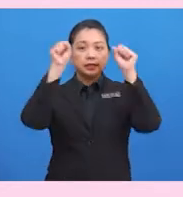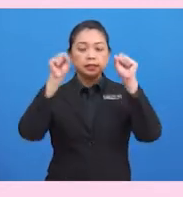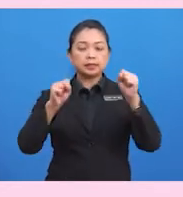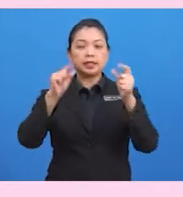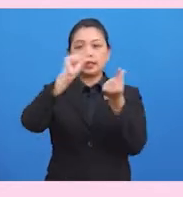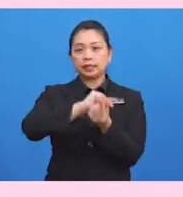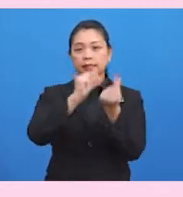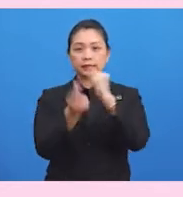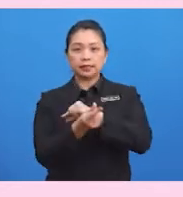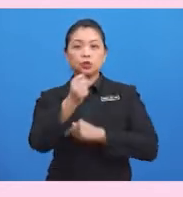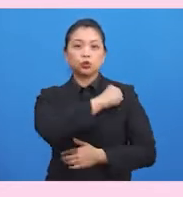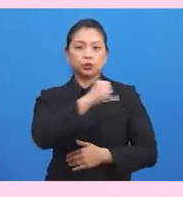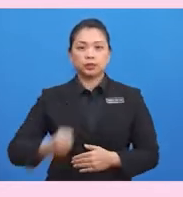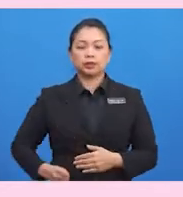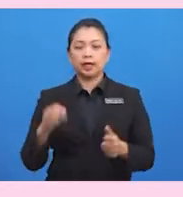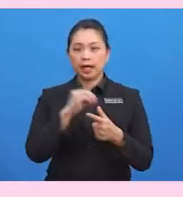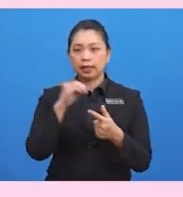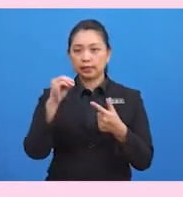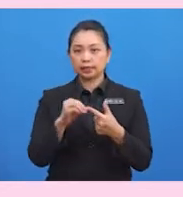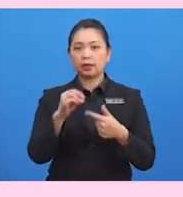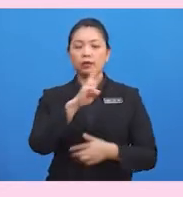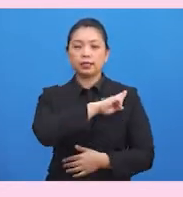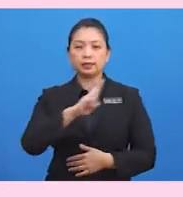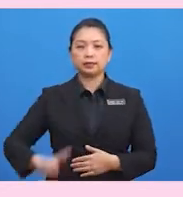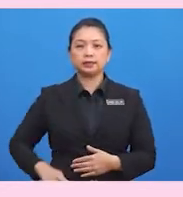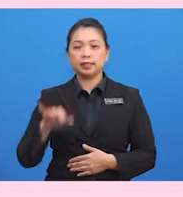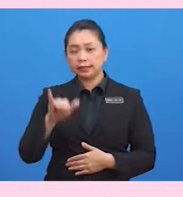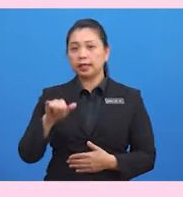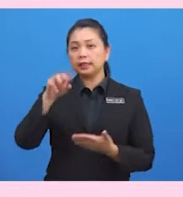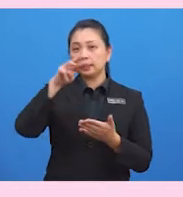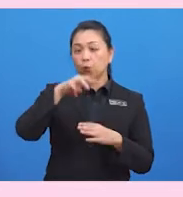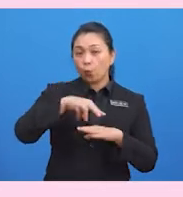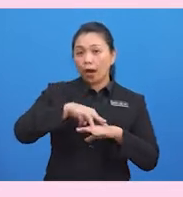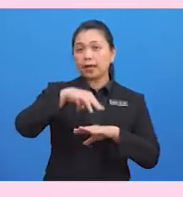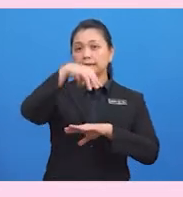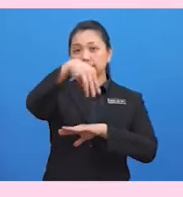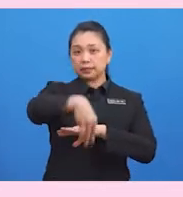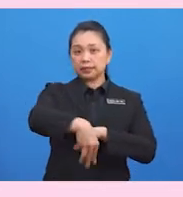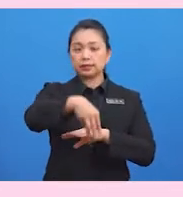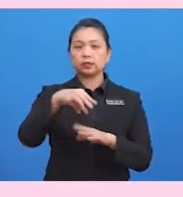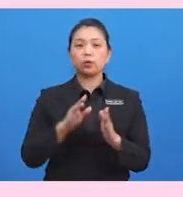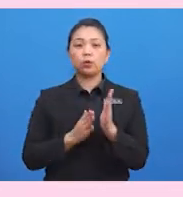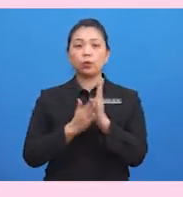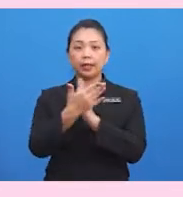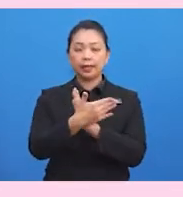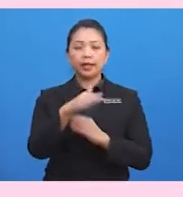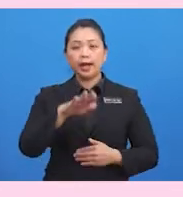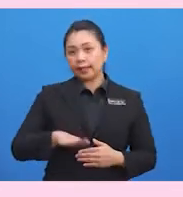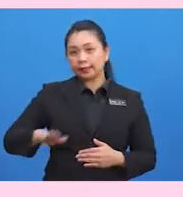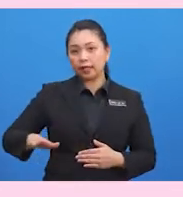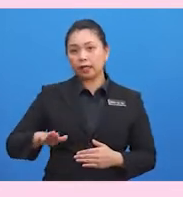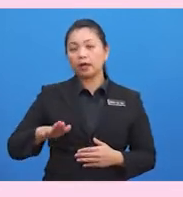penggantian Sultan atau raja yang diwarisi oleh anak lelaki sulung ini membolehkan